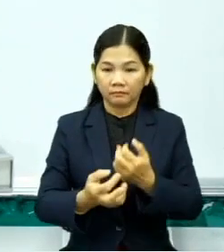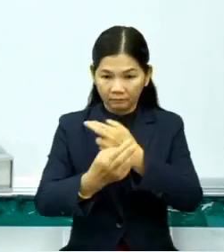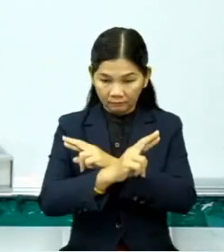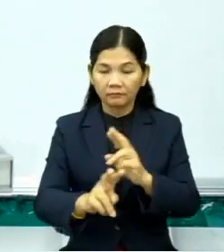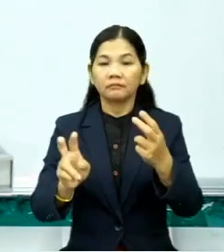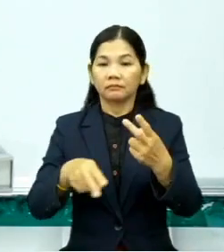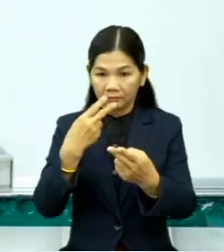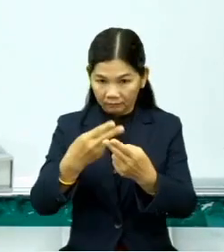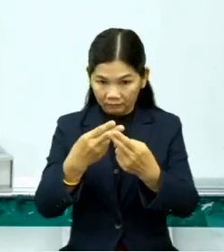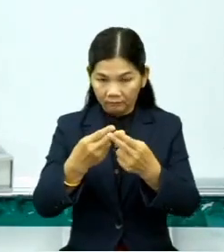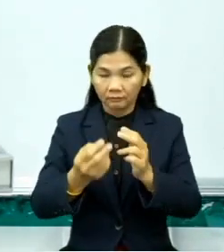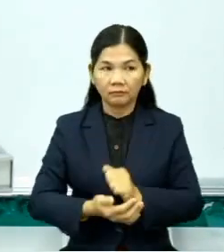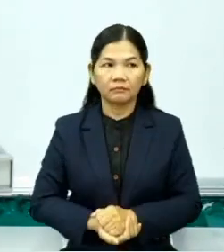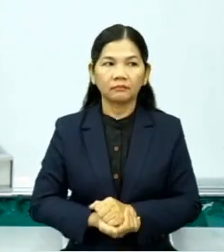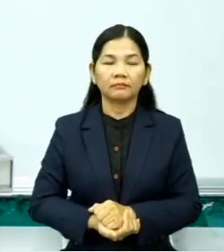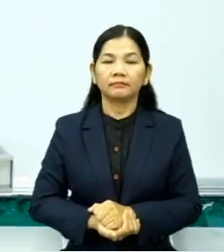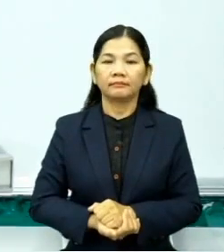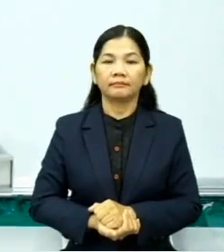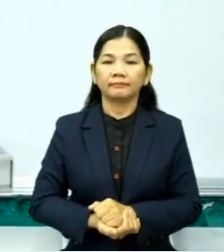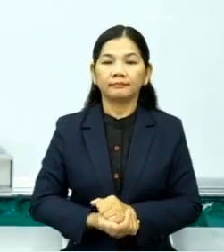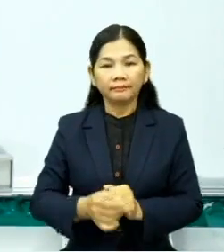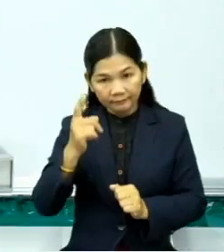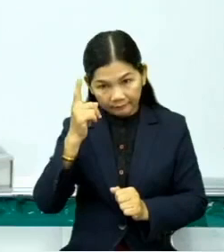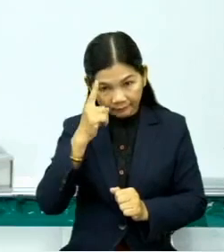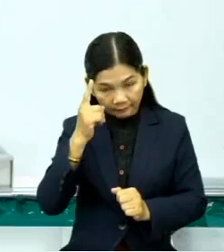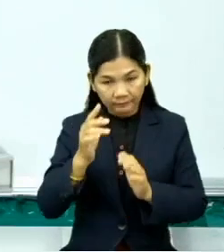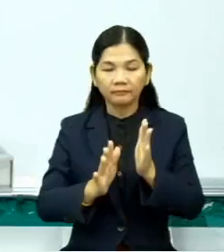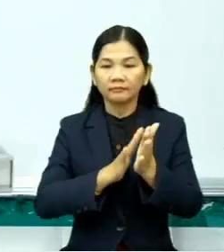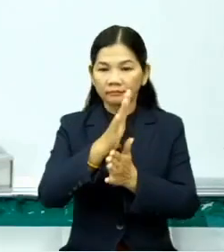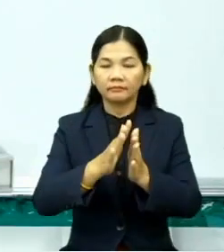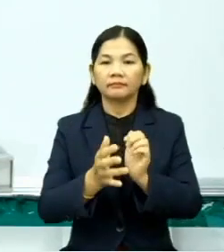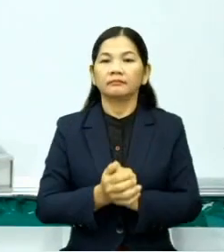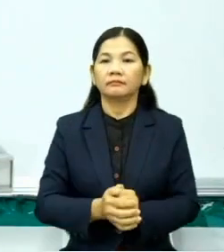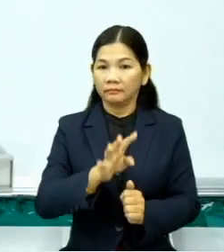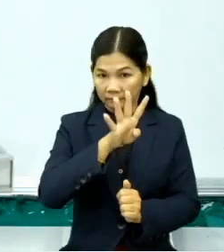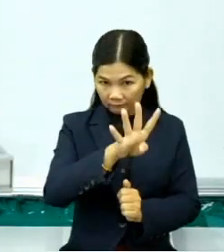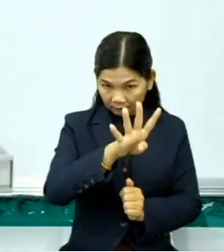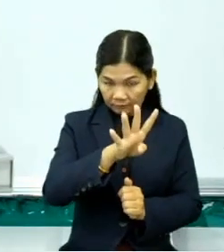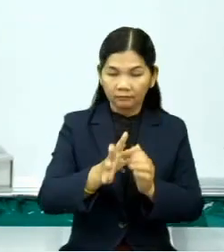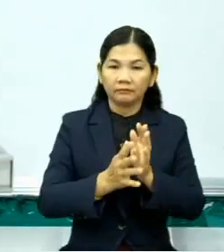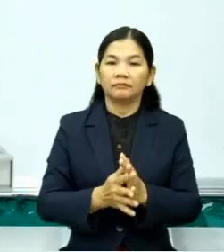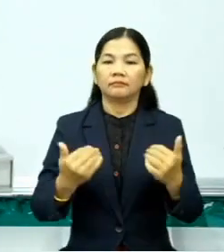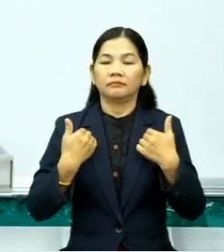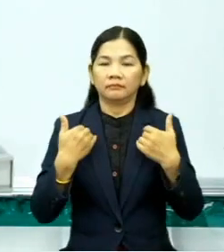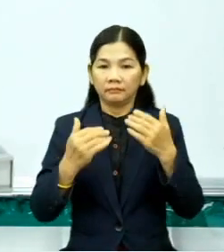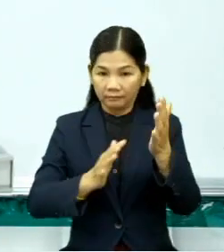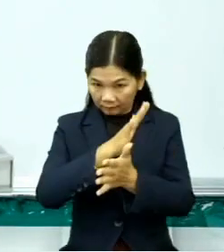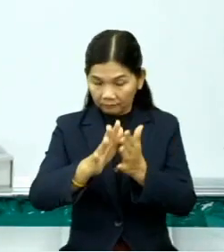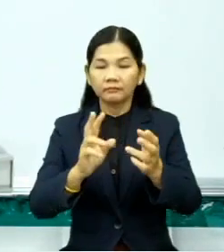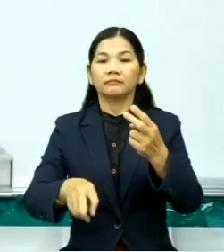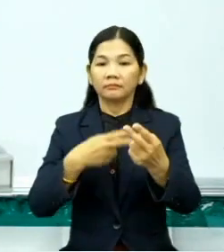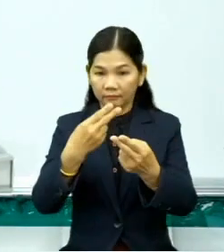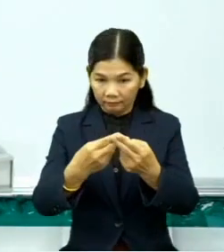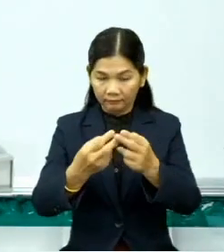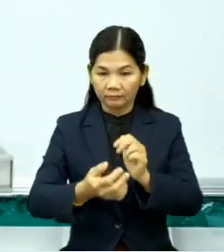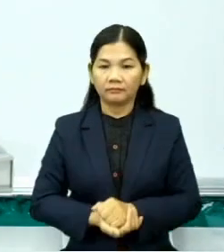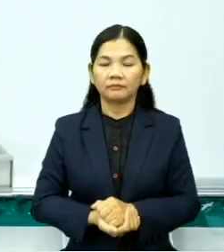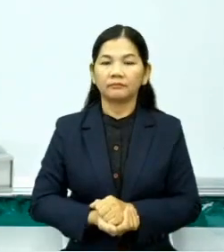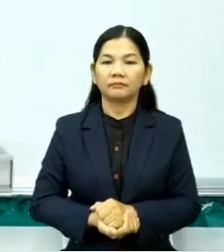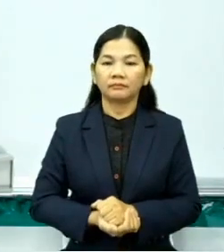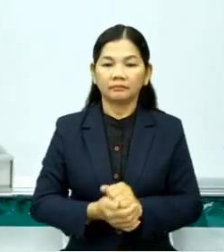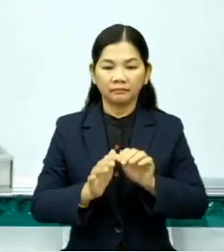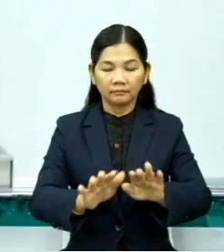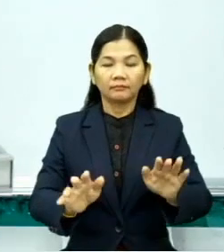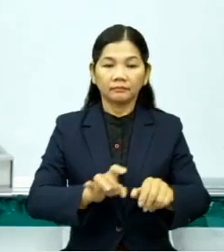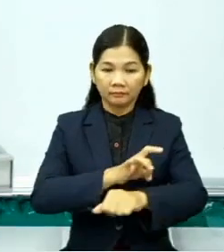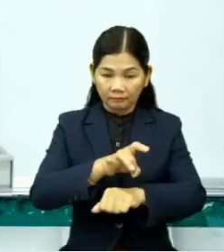លើយនឹងសំណួរចាហើយកូនដឹងហើយណាកូនណាសំណួររបស់យើងគឺមាន4សំណួរសម្រាប់ឲ្យកូនទាំងអស់គ្នាឆ្លើយណាកូនចាអញ្ចឹងអ្នកគ្រូ